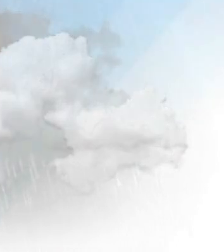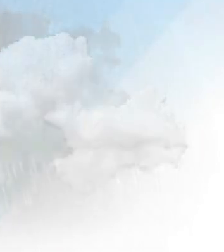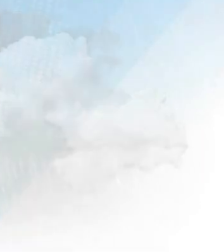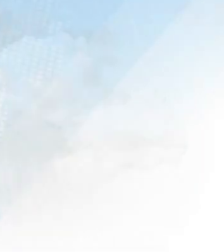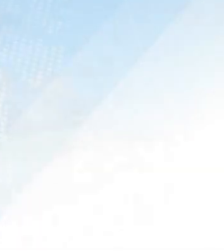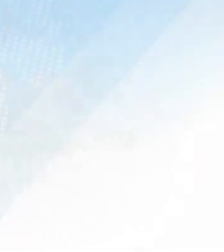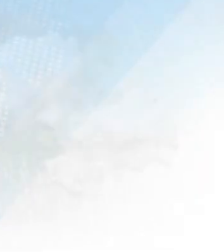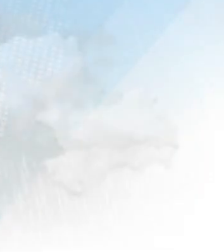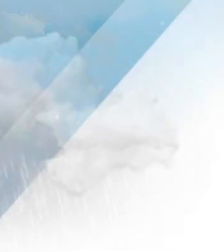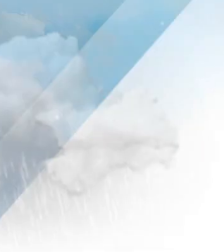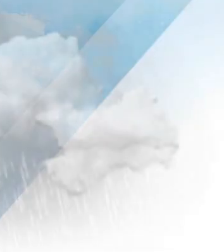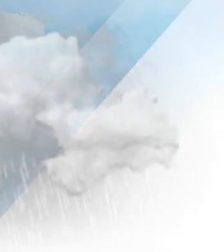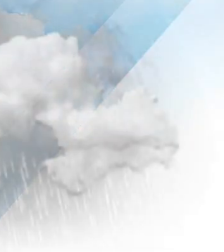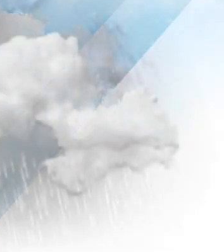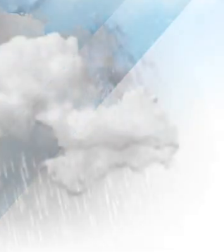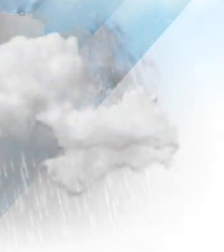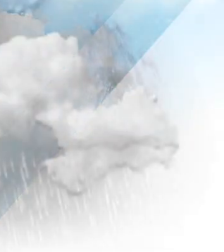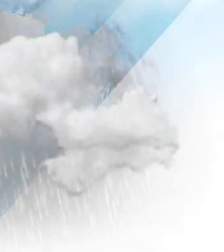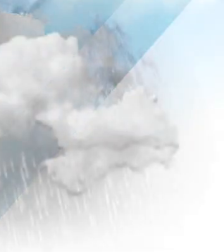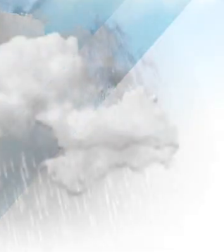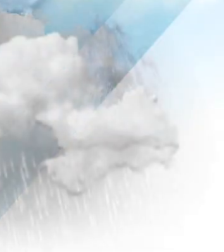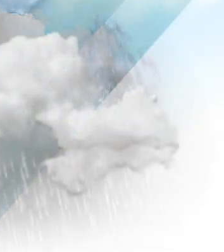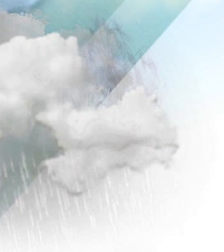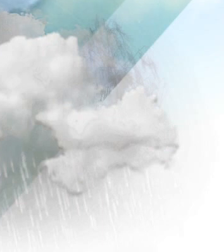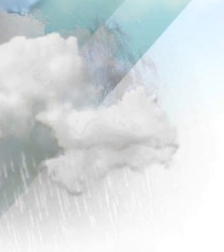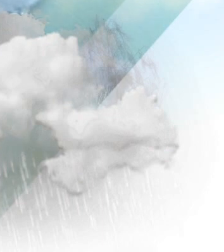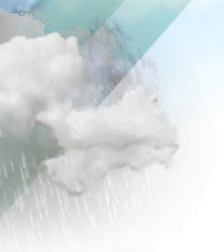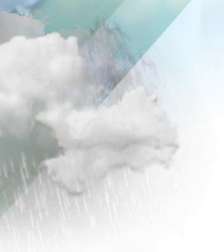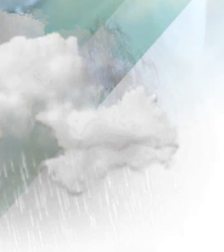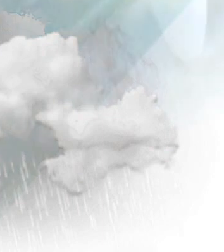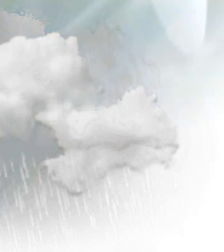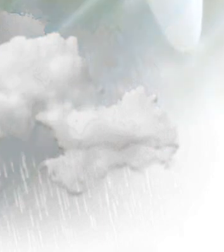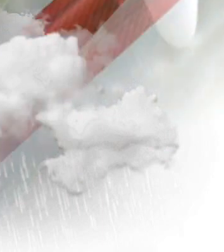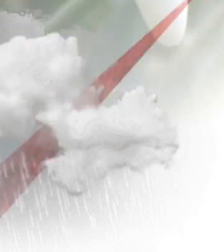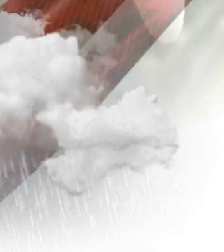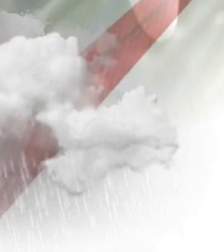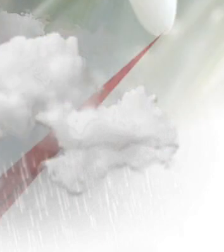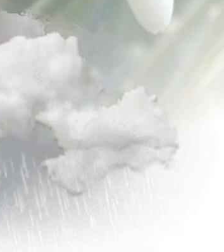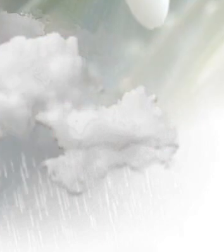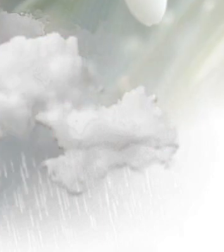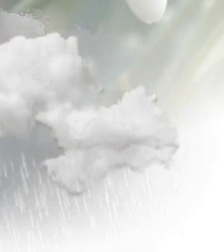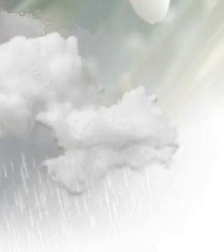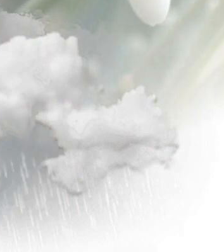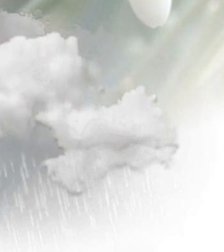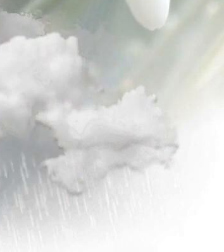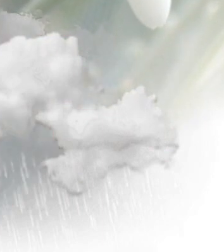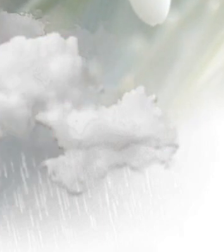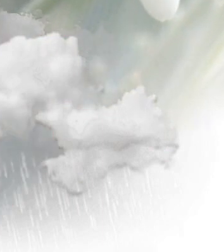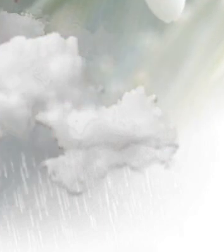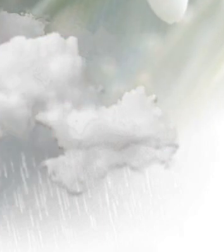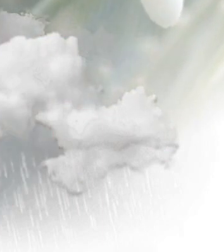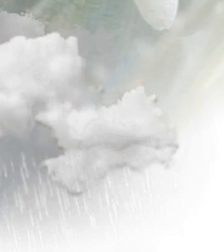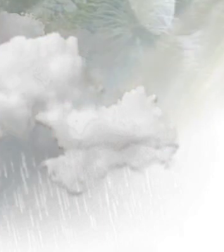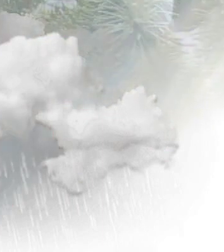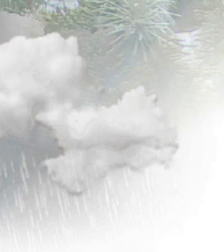секунду. У Шчучыне і Дзятлаве тэрмометры пакажуць каля 21 градуса цяпла раніцай,